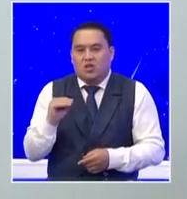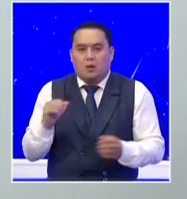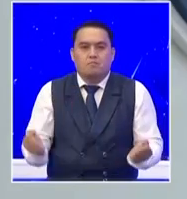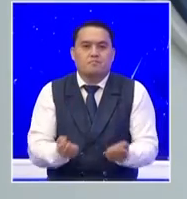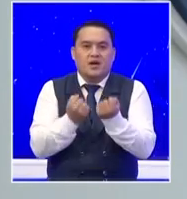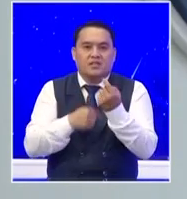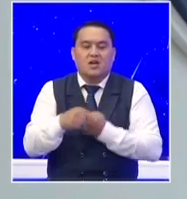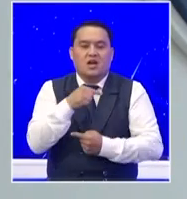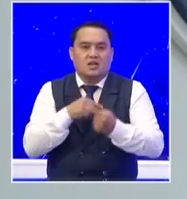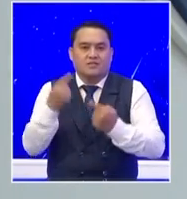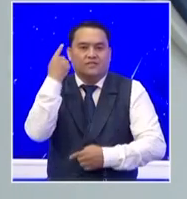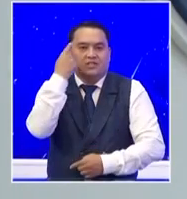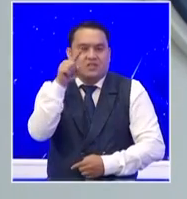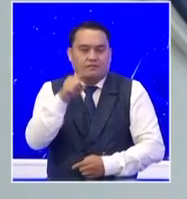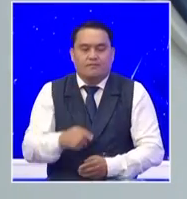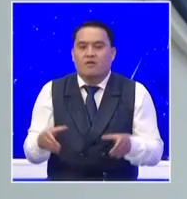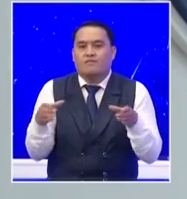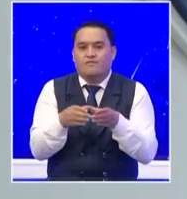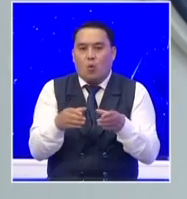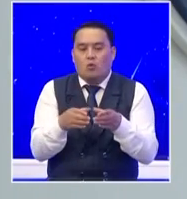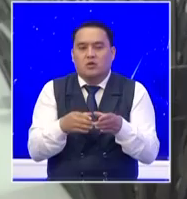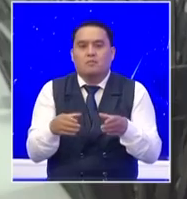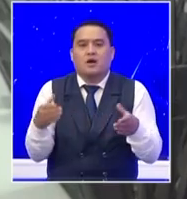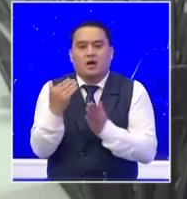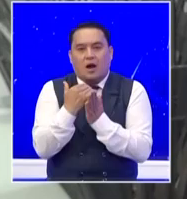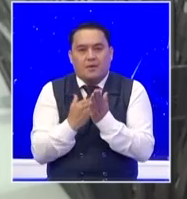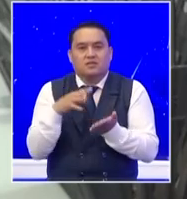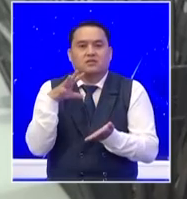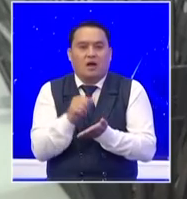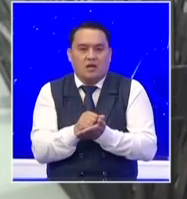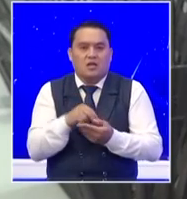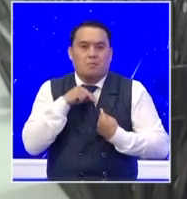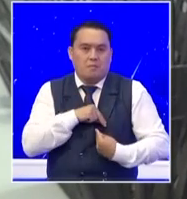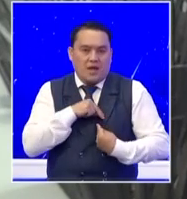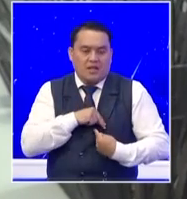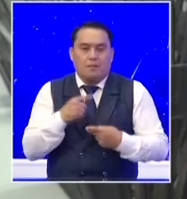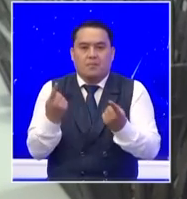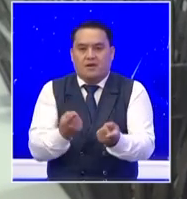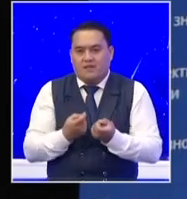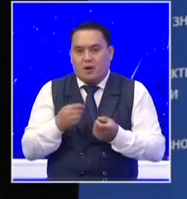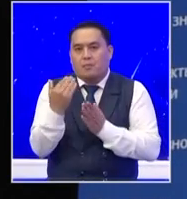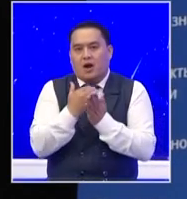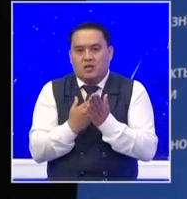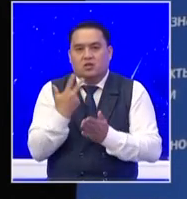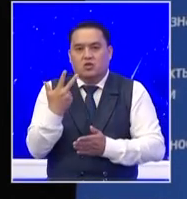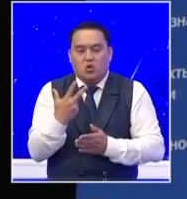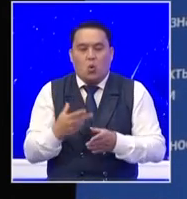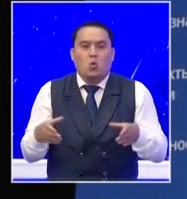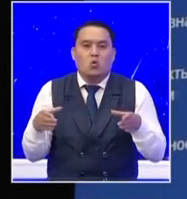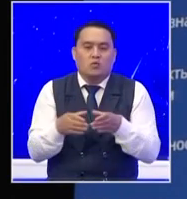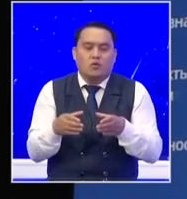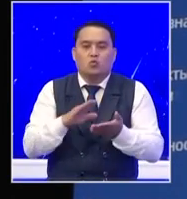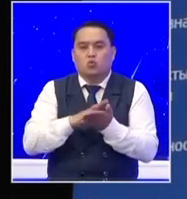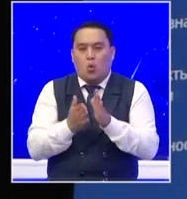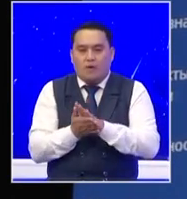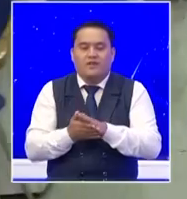поддержка энергосервисных инициатив. Фонд – оператор программы продуктивной занятости «Енбек». Привлекательность программ строится на трех китах – льготные